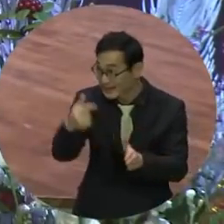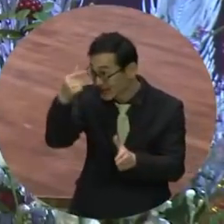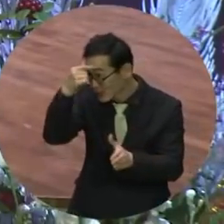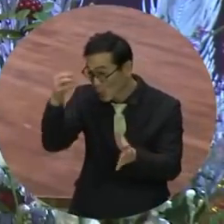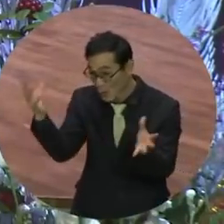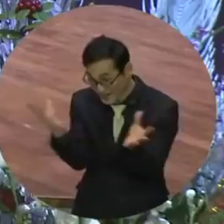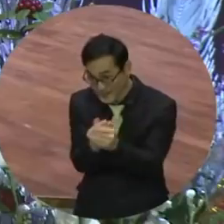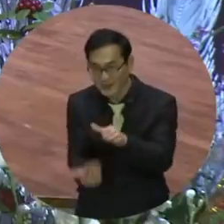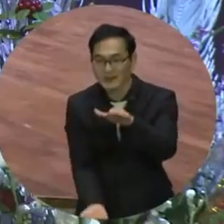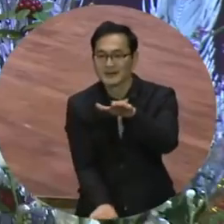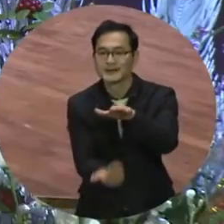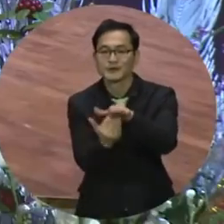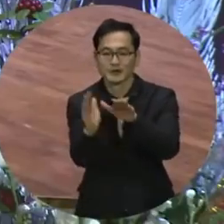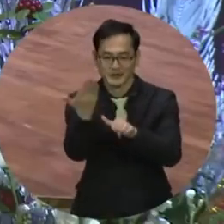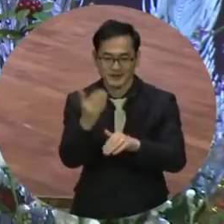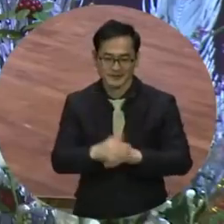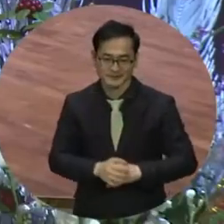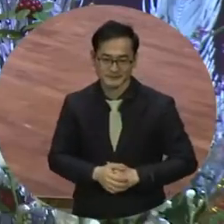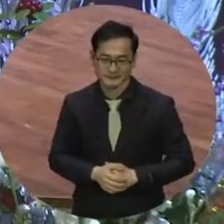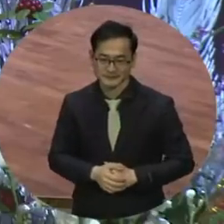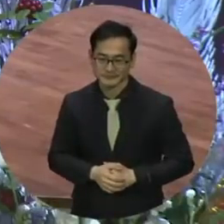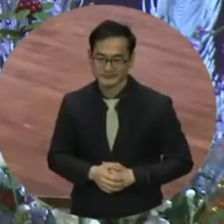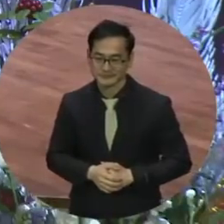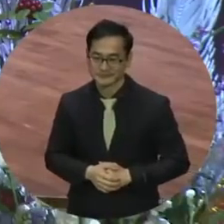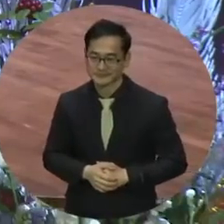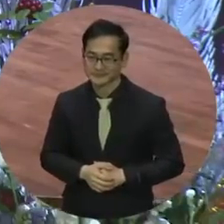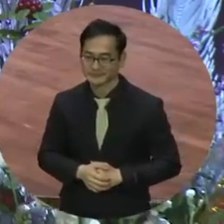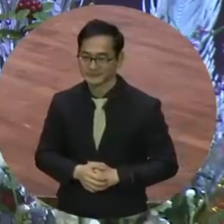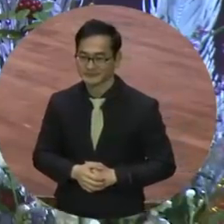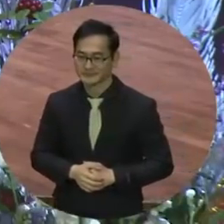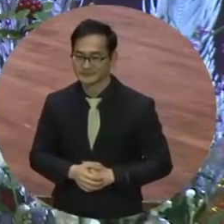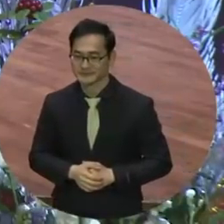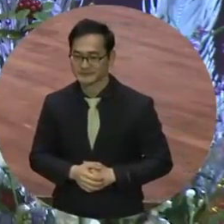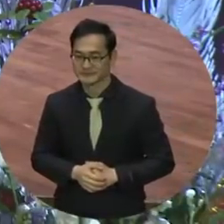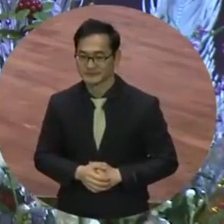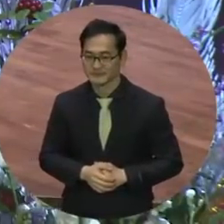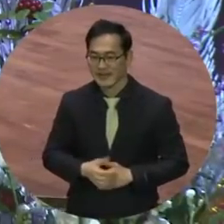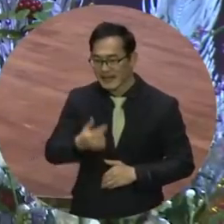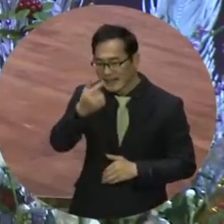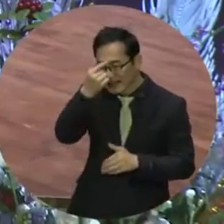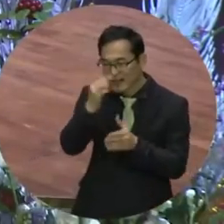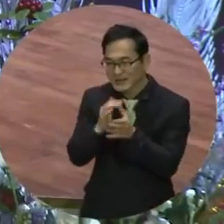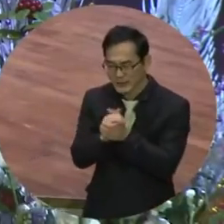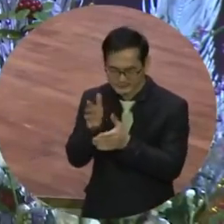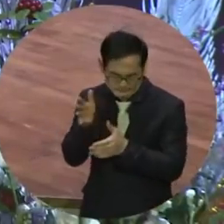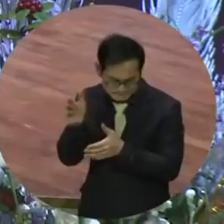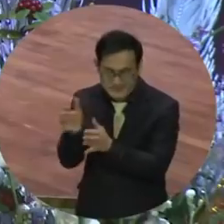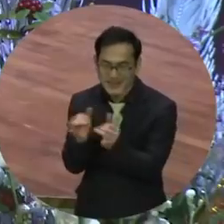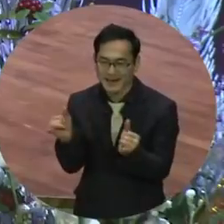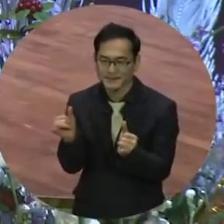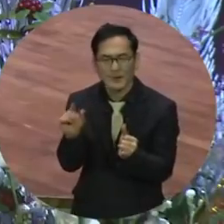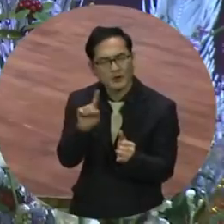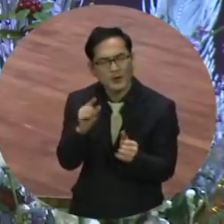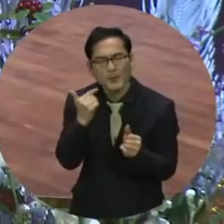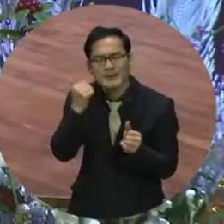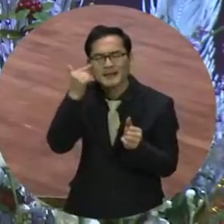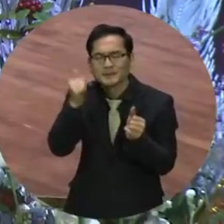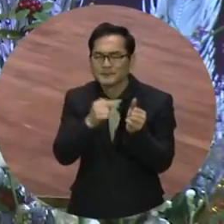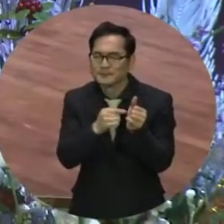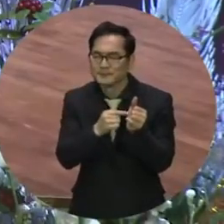처음이 되어진다고. 기도의 성자로 불리는 E.M. Bounce 목사님께서 기도에 대해서